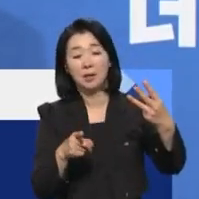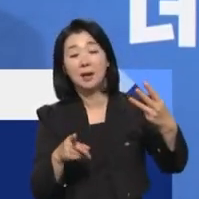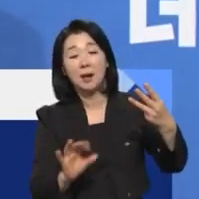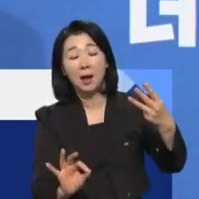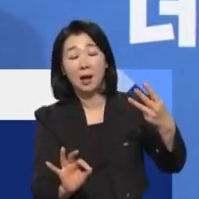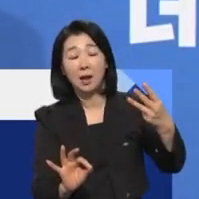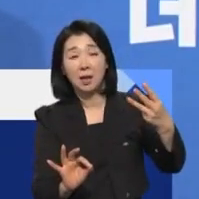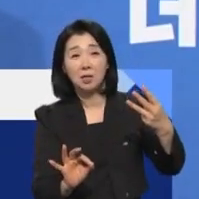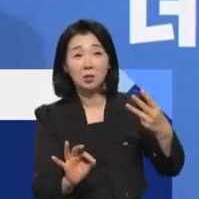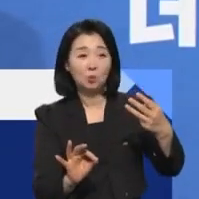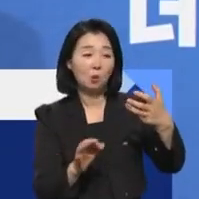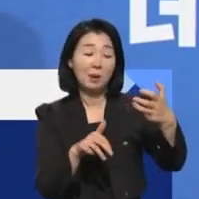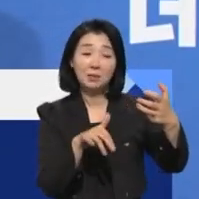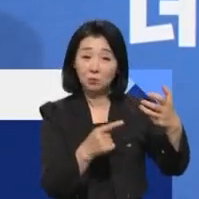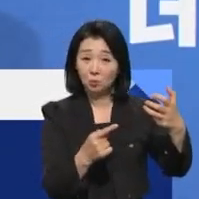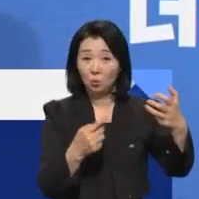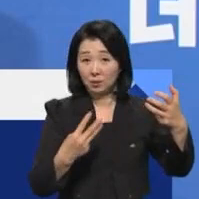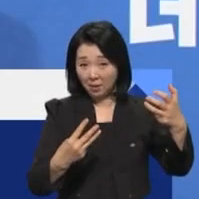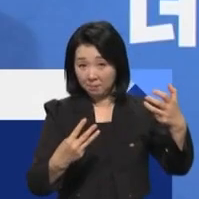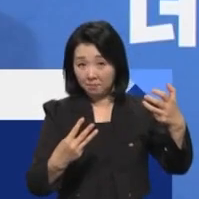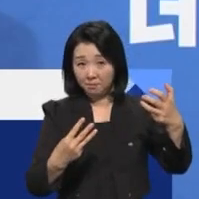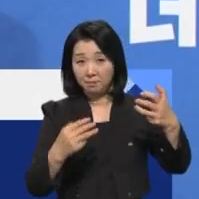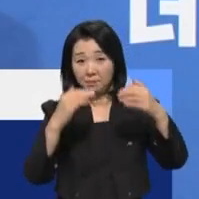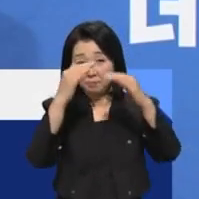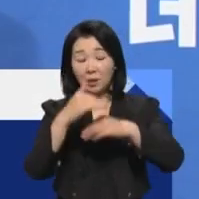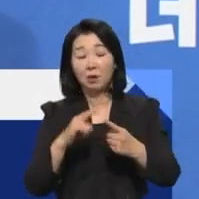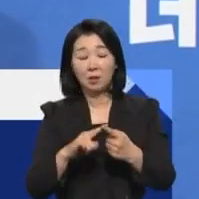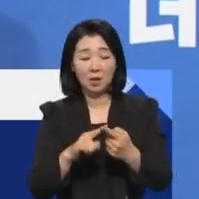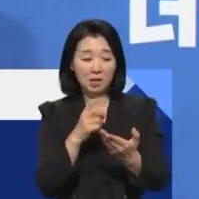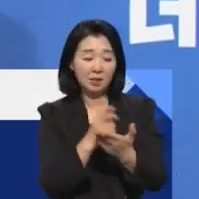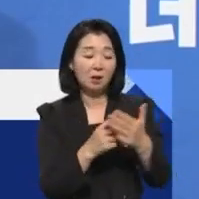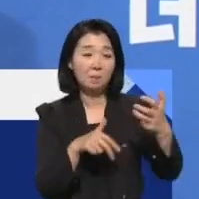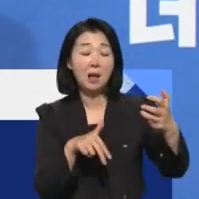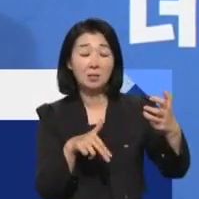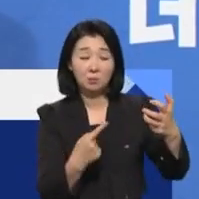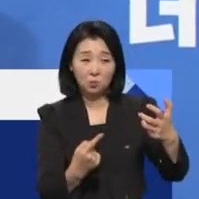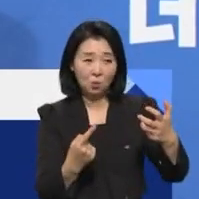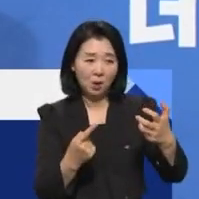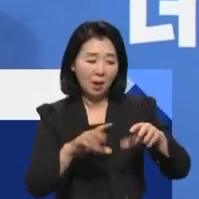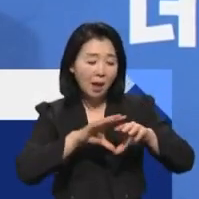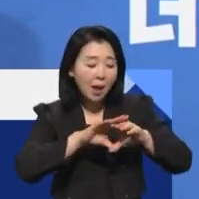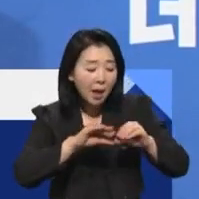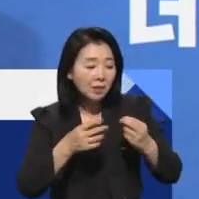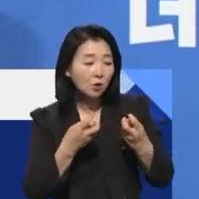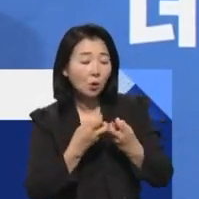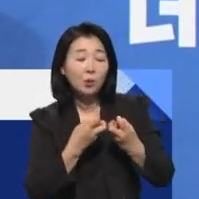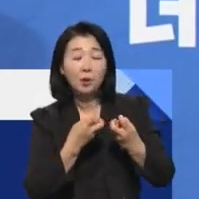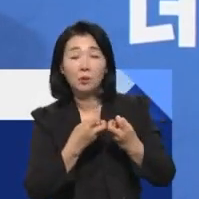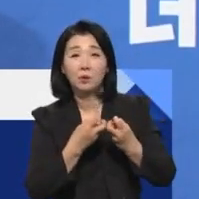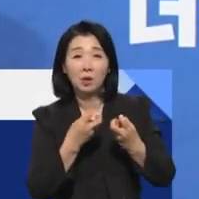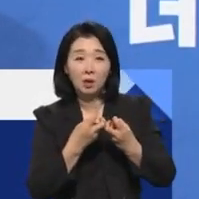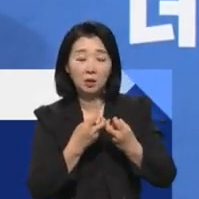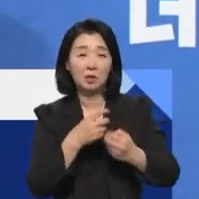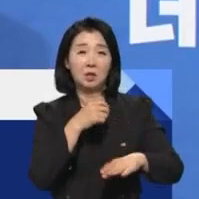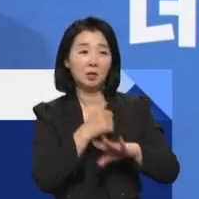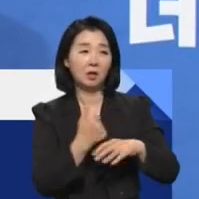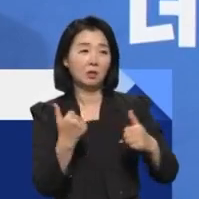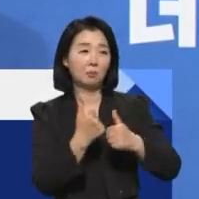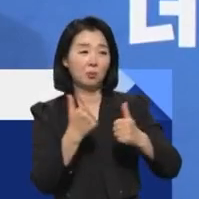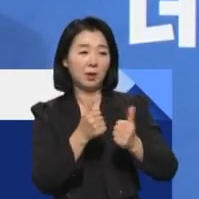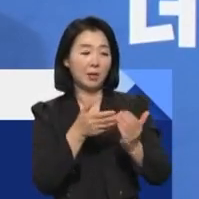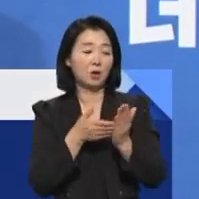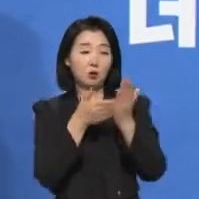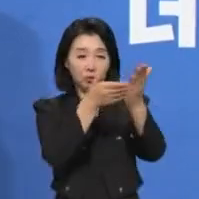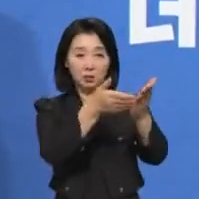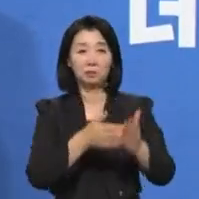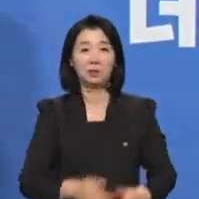제80조 3항에 따라 당헌 제80조에 대한 유권해석의 건을 차기 당무위원회 안건으로 부의를